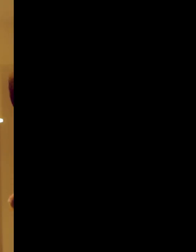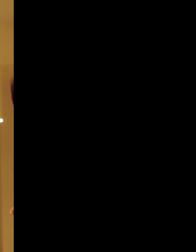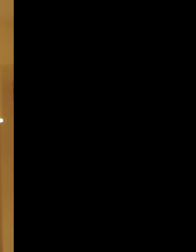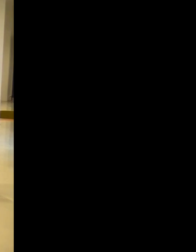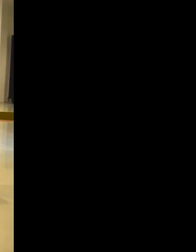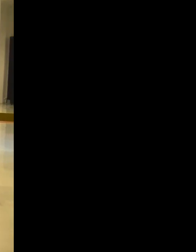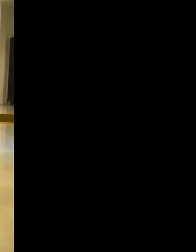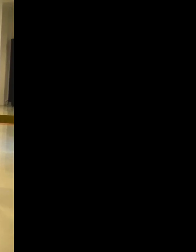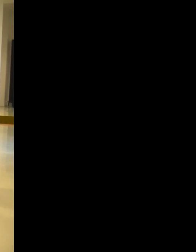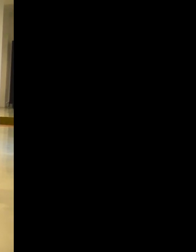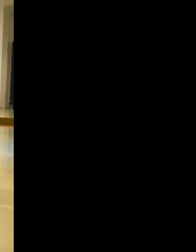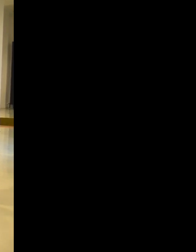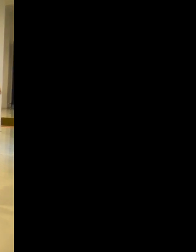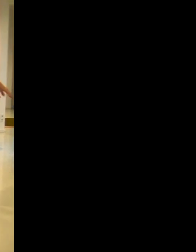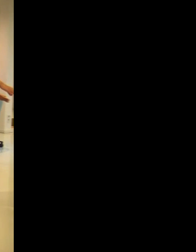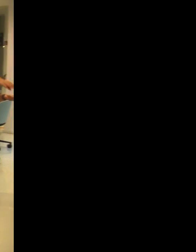it's a dream come true.